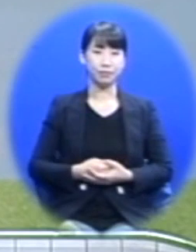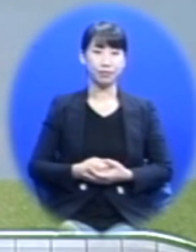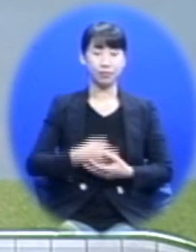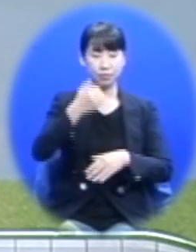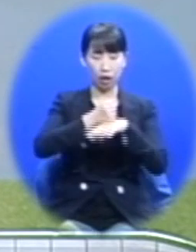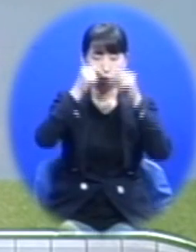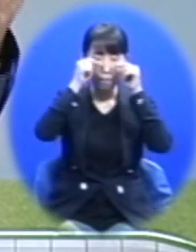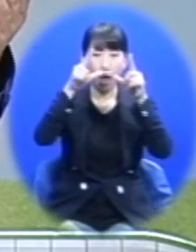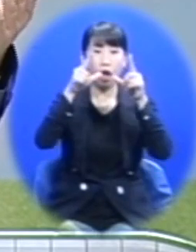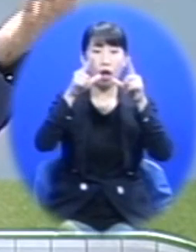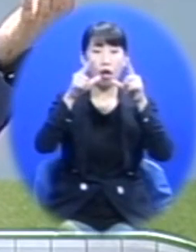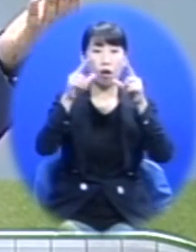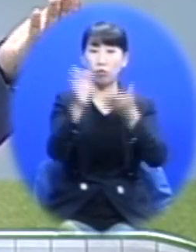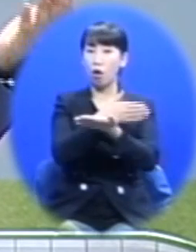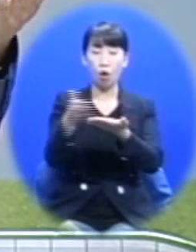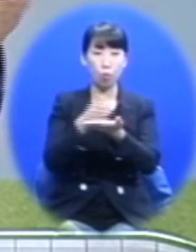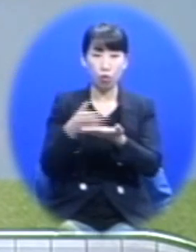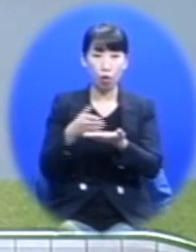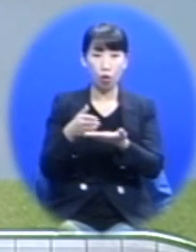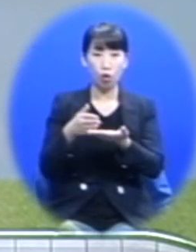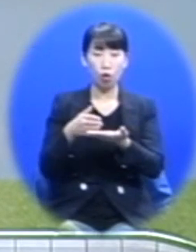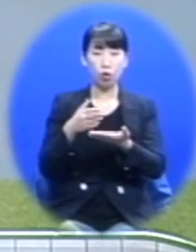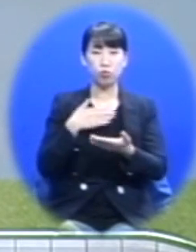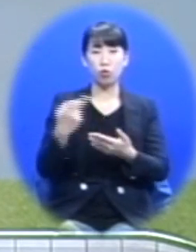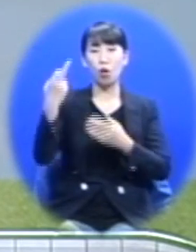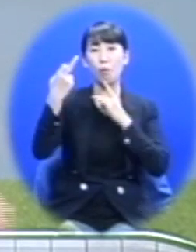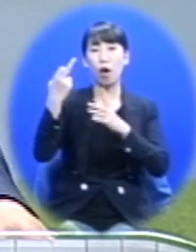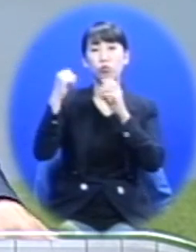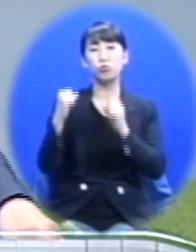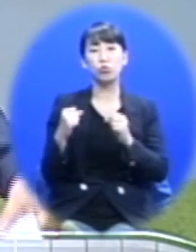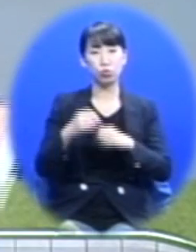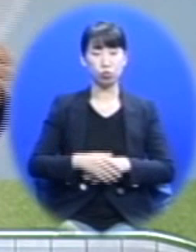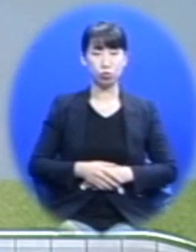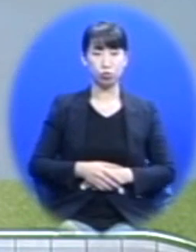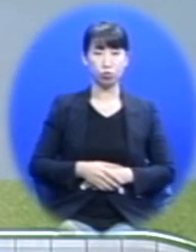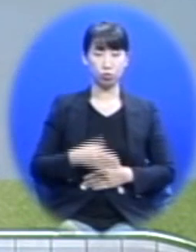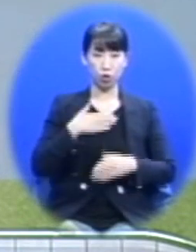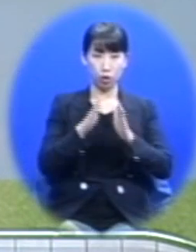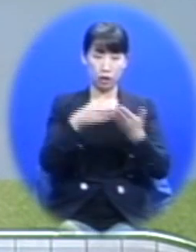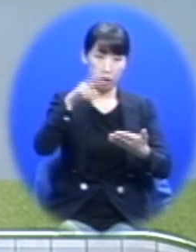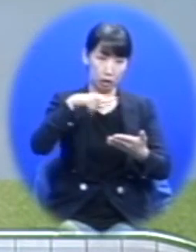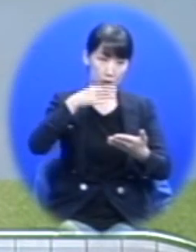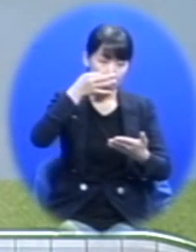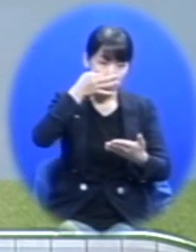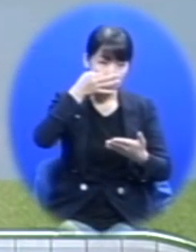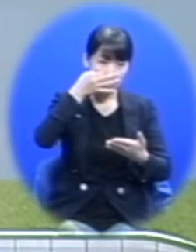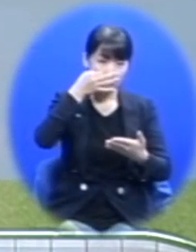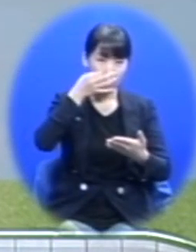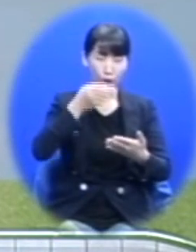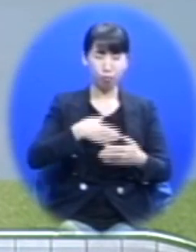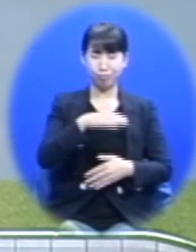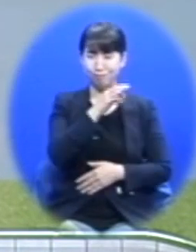나중에 깨어보니까 애들은 다 없이 자기 혼자 형만 옆에 있었다고 그랬어요. 저는 이 책을 읽으면서 그 이야기를 이렇게 읽어 내려가는데 제가